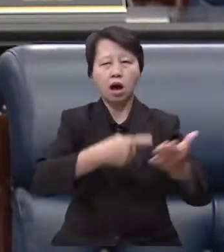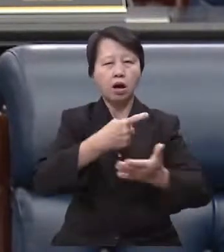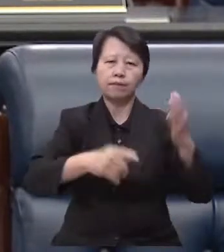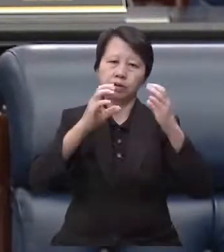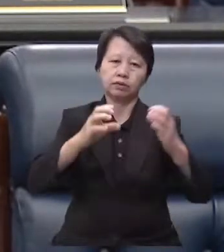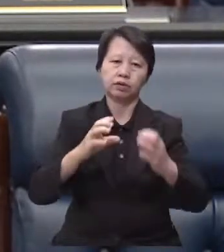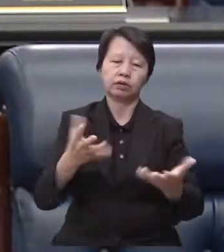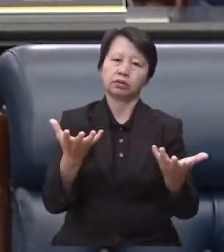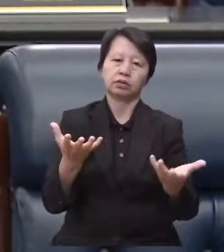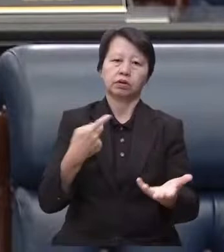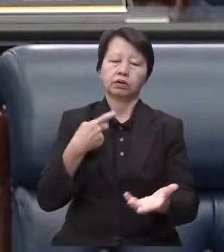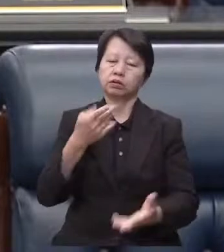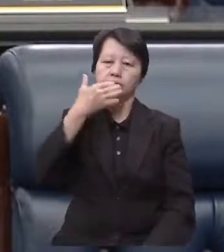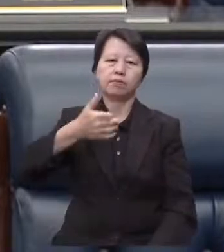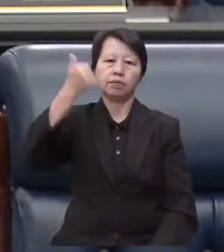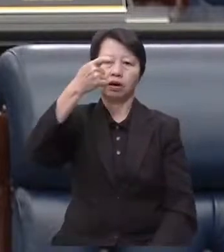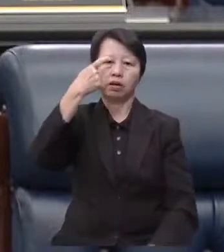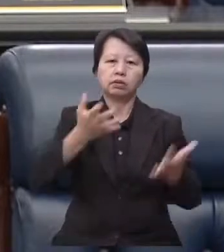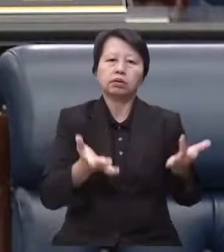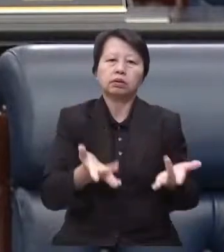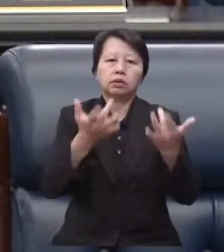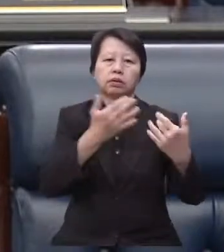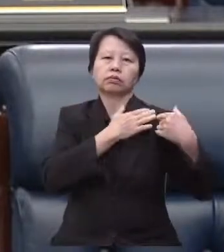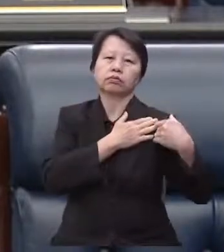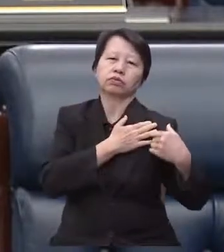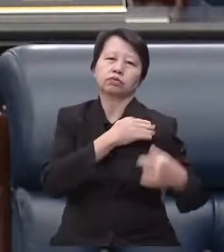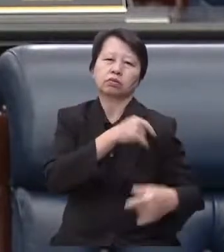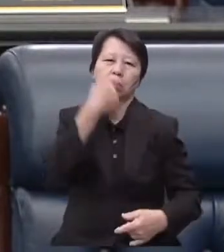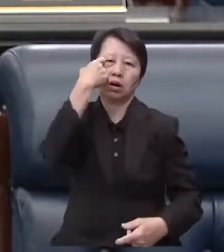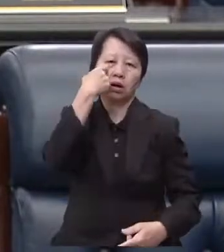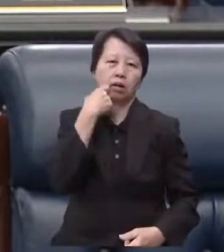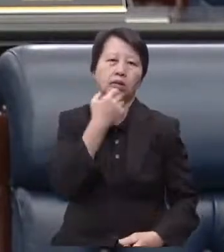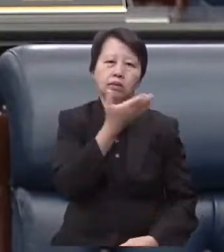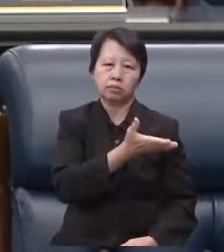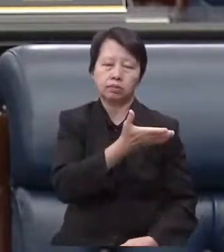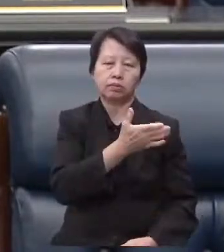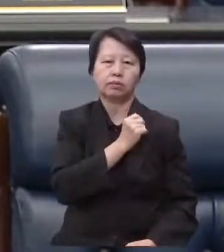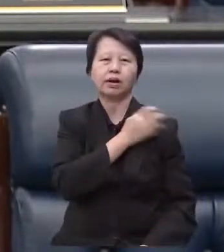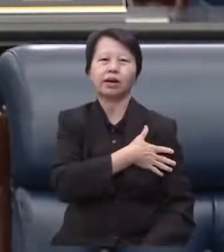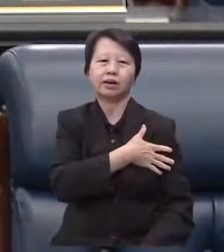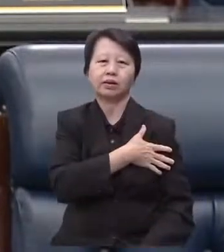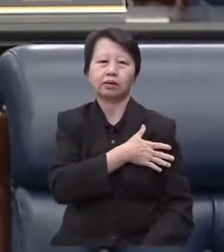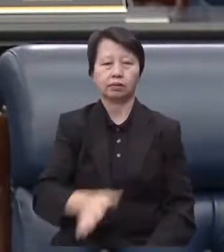cara dan kaedah yang terbaik untuk meringankan beban mereka.